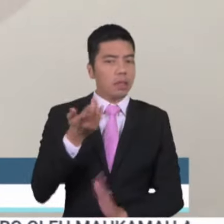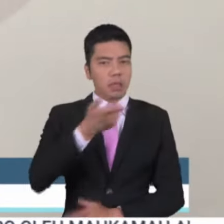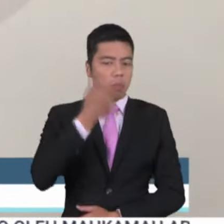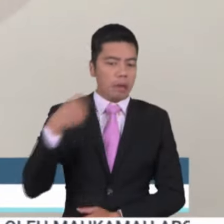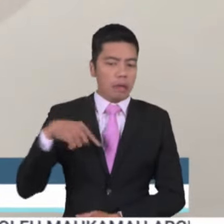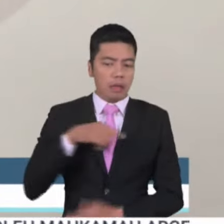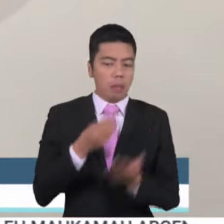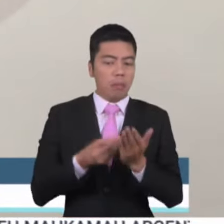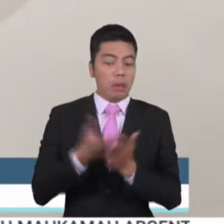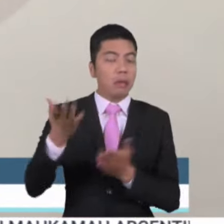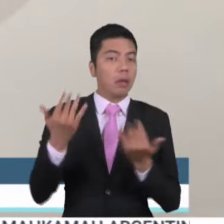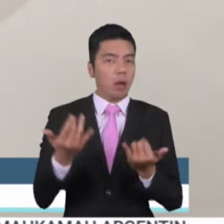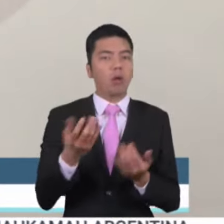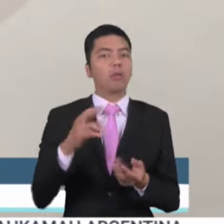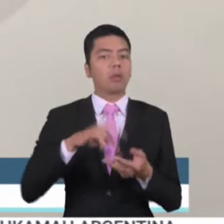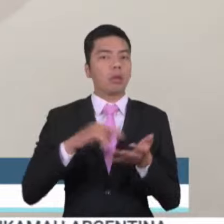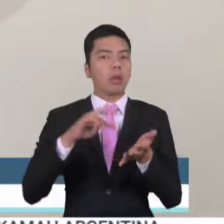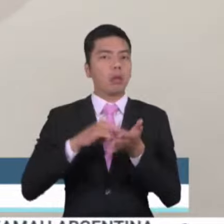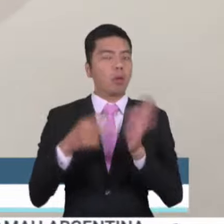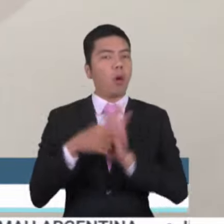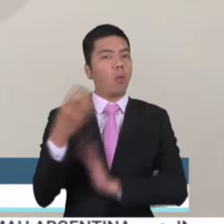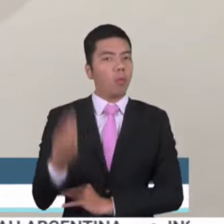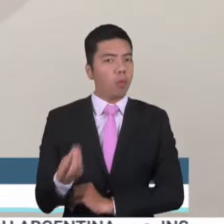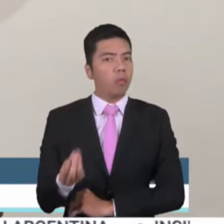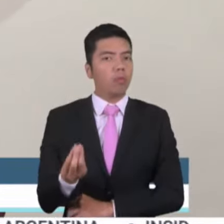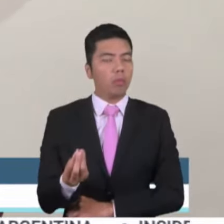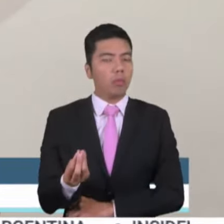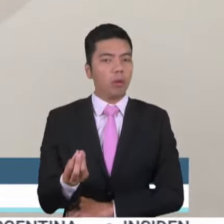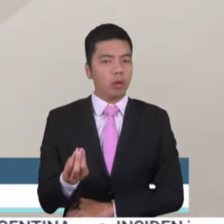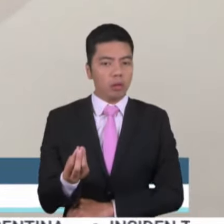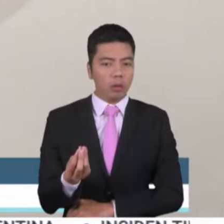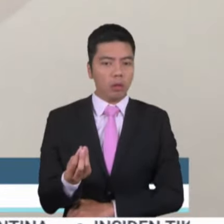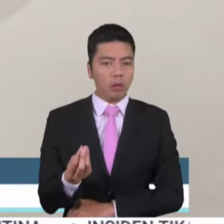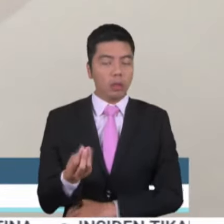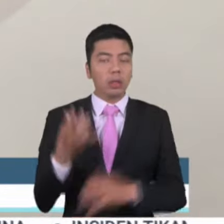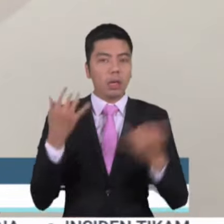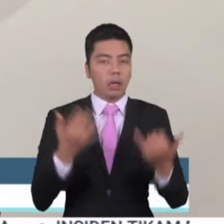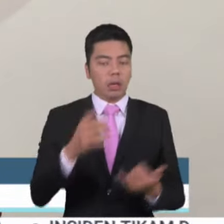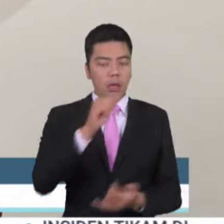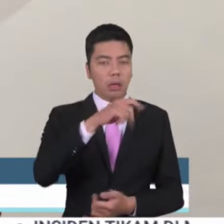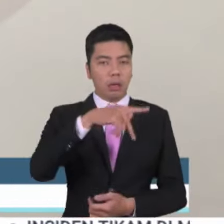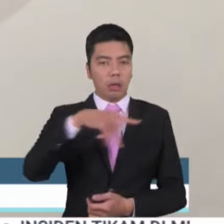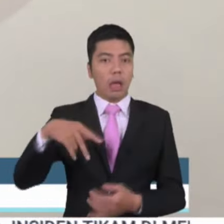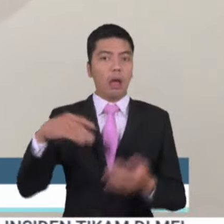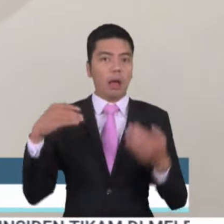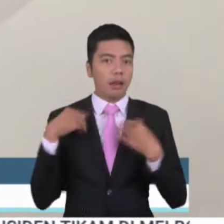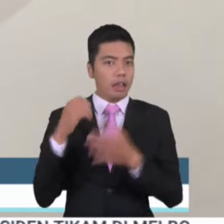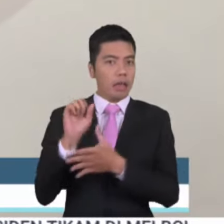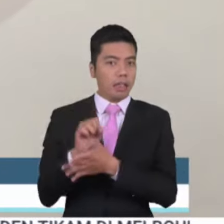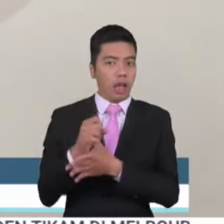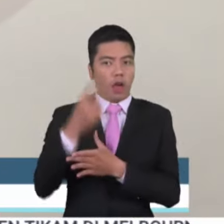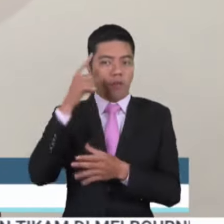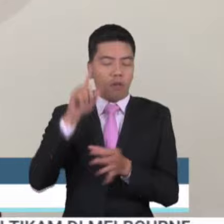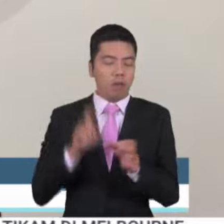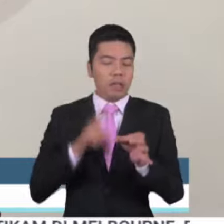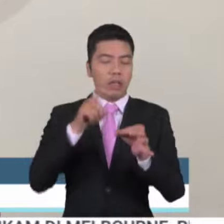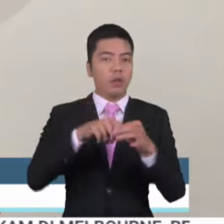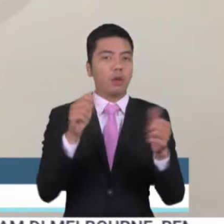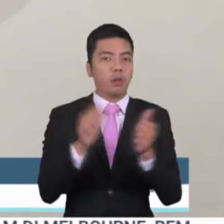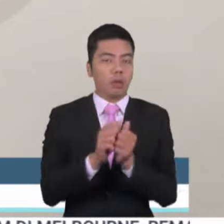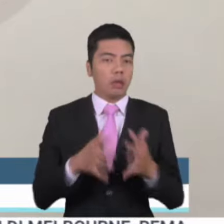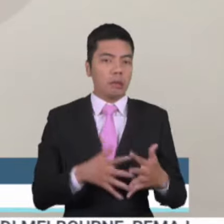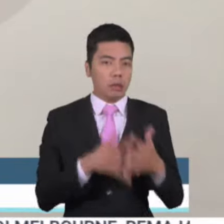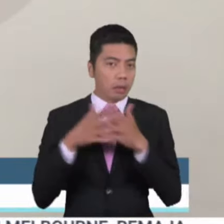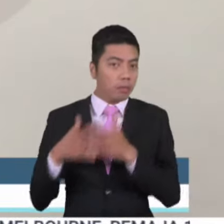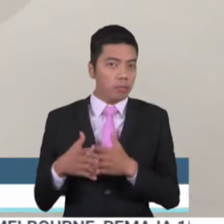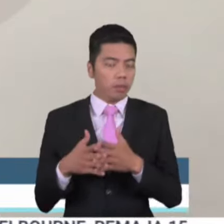kita beli itu makin murah. So contohnya, kalau sebab sekarang ada apps yang link dengan pasaran saham di US kan. So kita punya ringgit